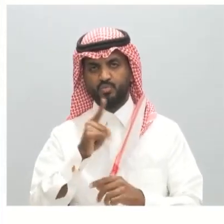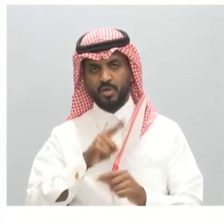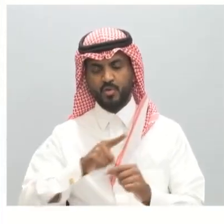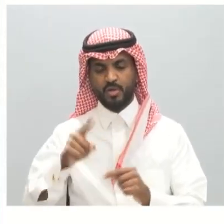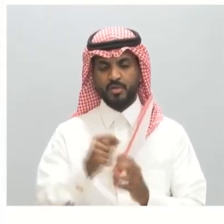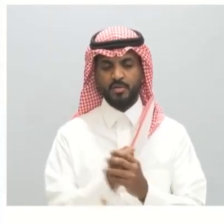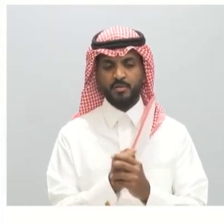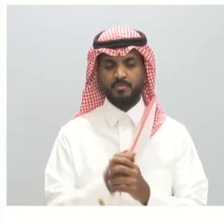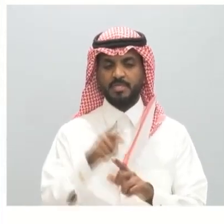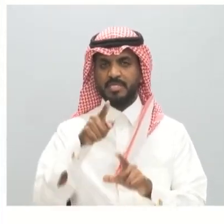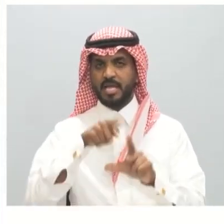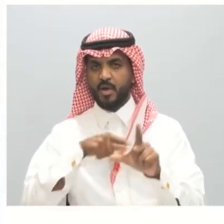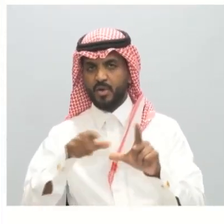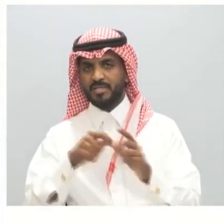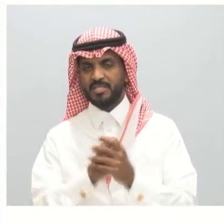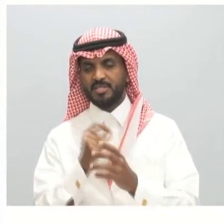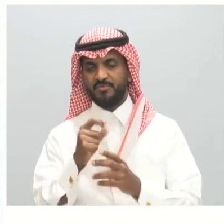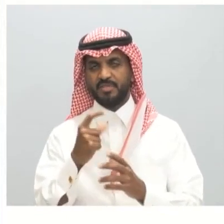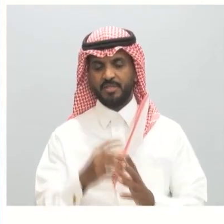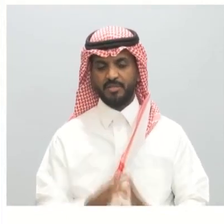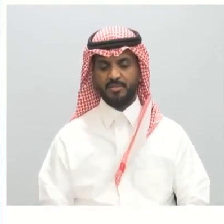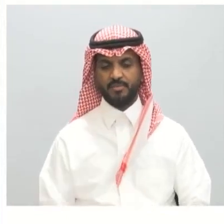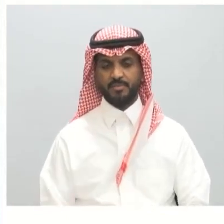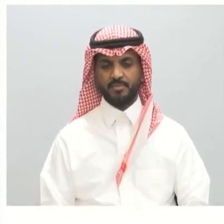بزاويه ايضا صفر